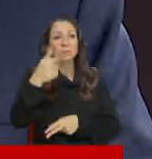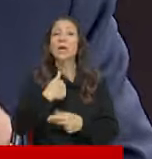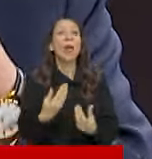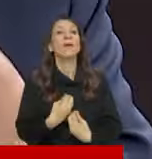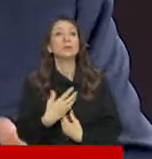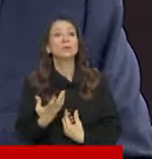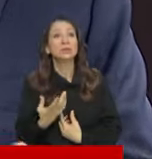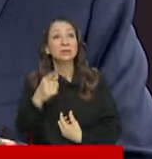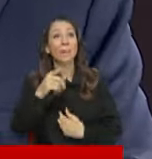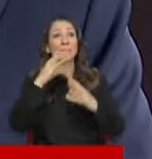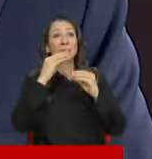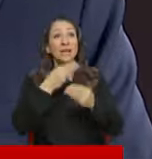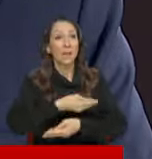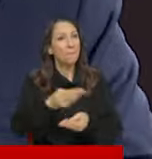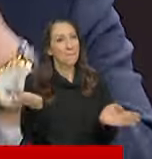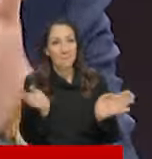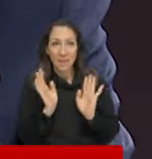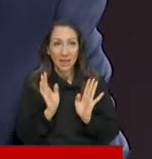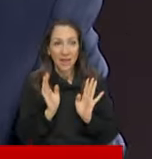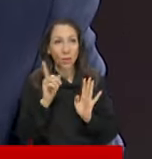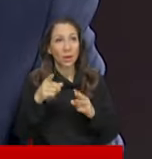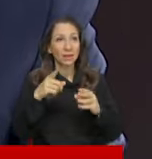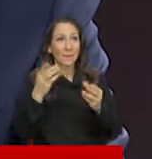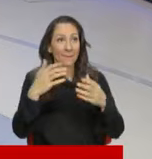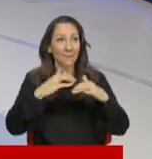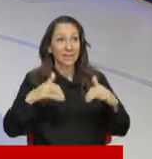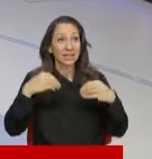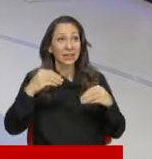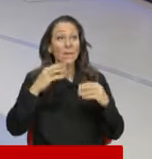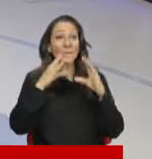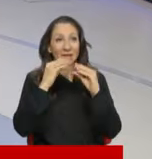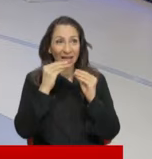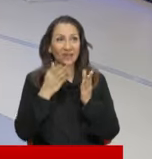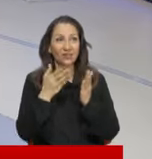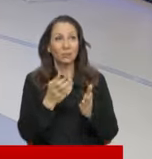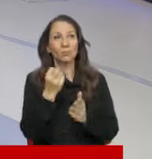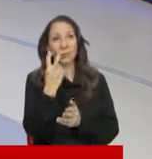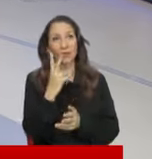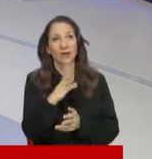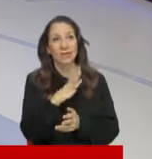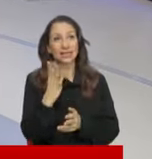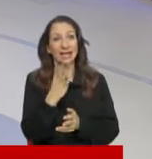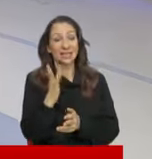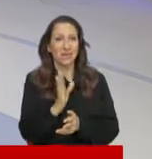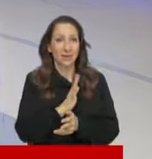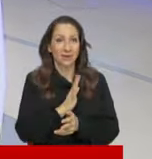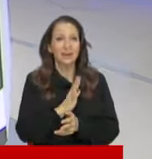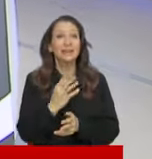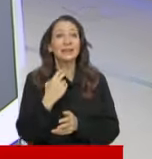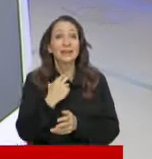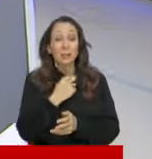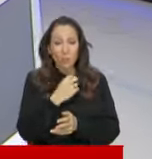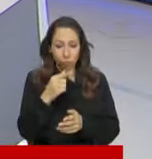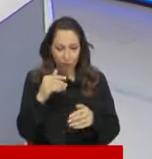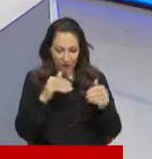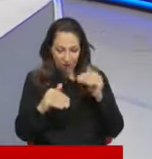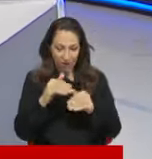vermiyorsun şimdi pastaneler de verdik onlar da Pide satıyorlar çünkü ha pastanelerde de Dahası da var sloganınız olacak bizim